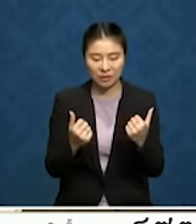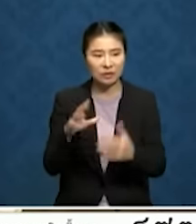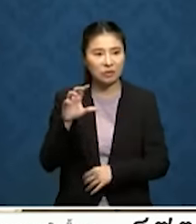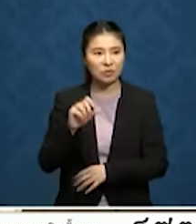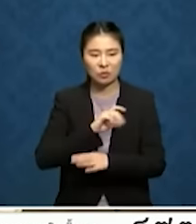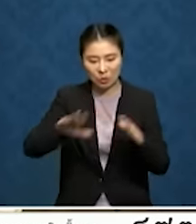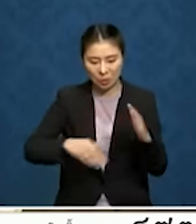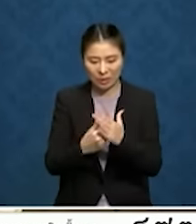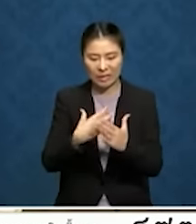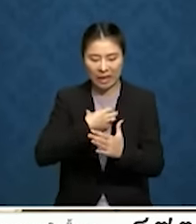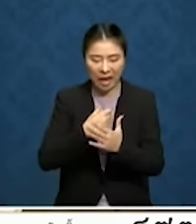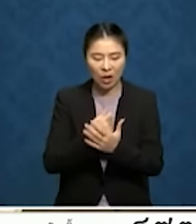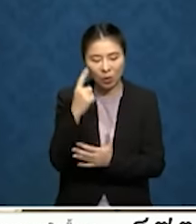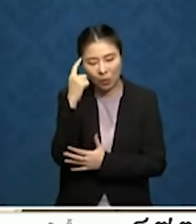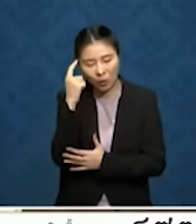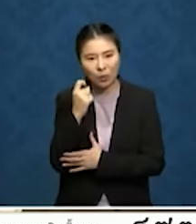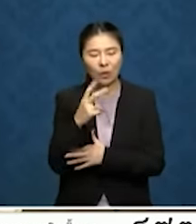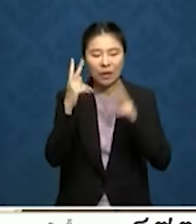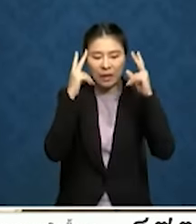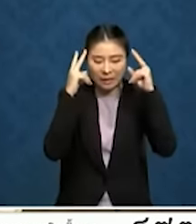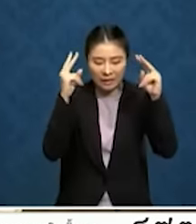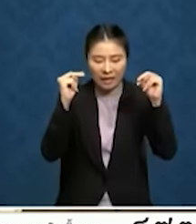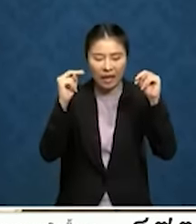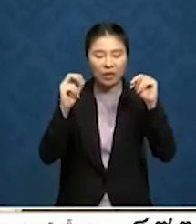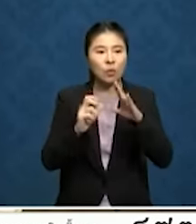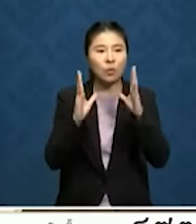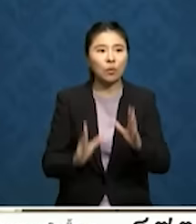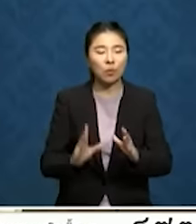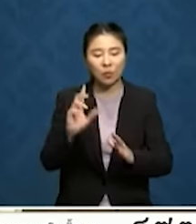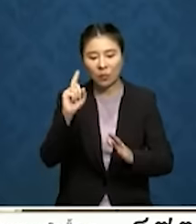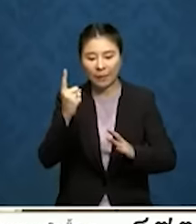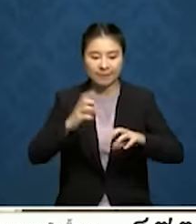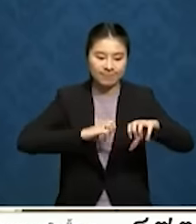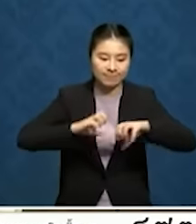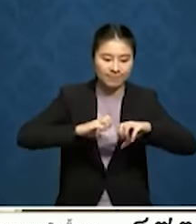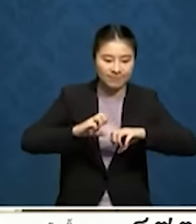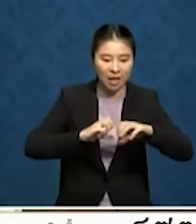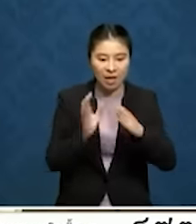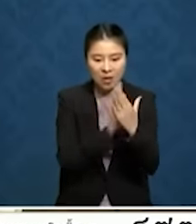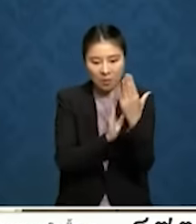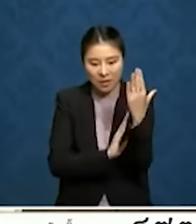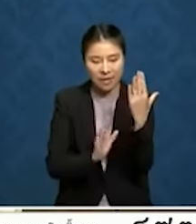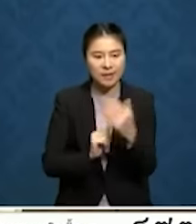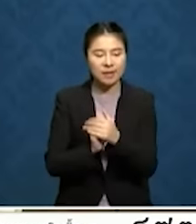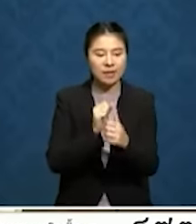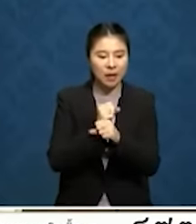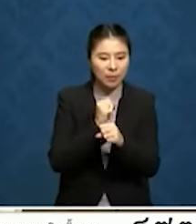นตรีคนใหม่เข้ามาบริหารราชการแผ่นดินจะทำอย่างไรที่จะเข้ามาแก้ไขปัญ